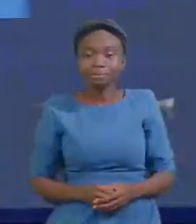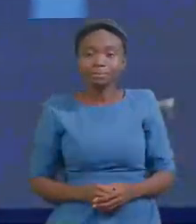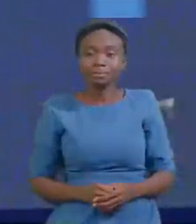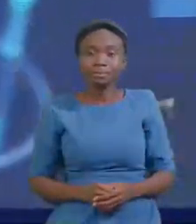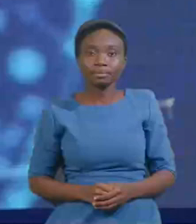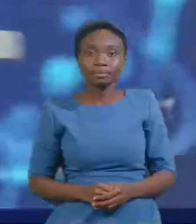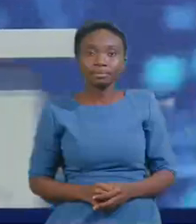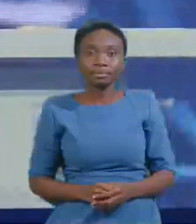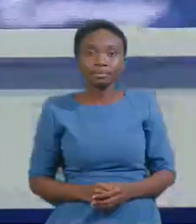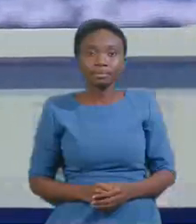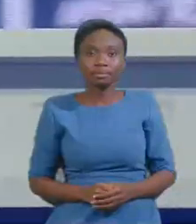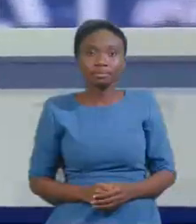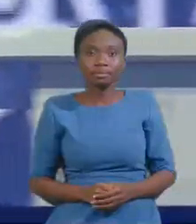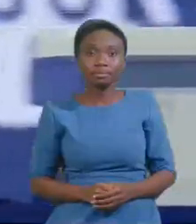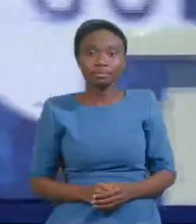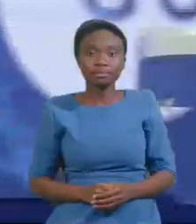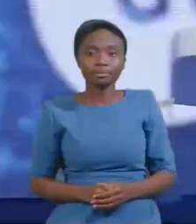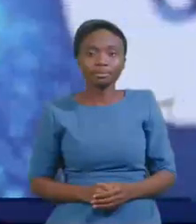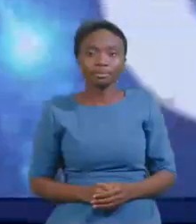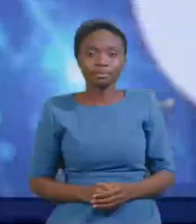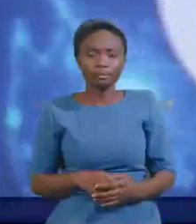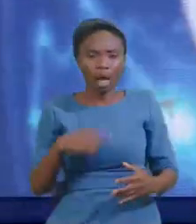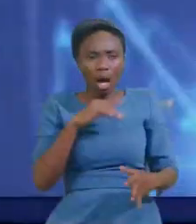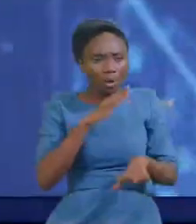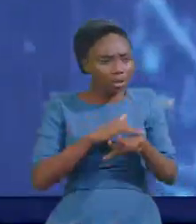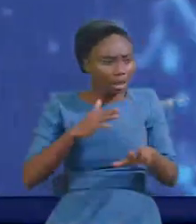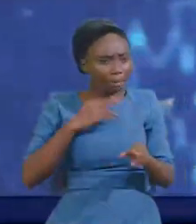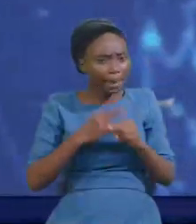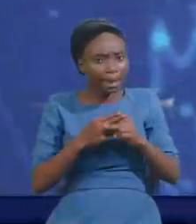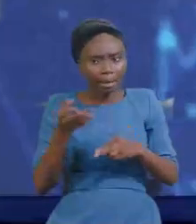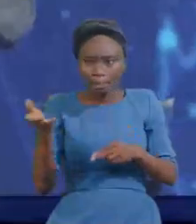Quand nous mentionnons le nom de Jésus, il regarde dans notre direction.